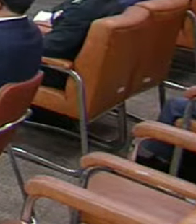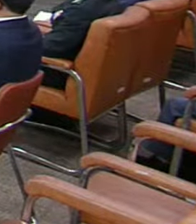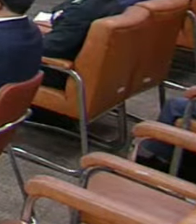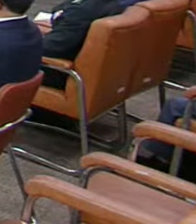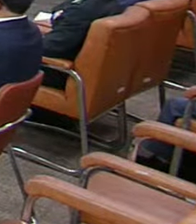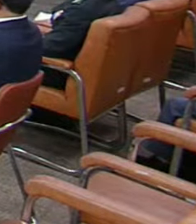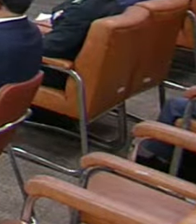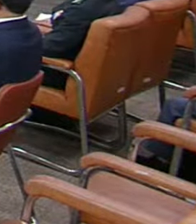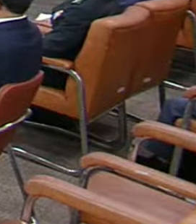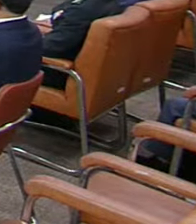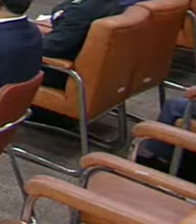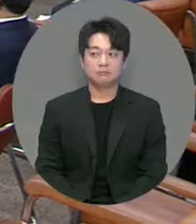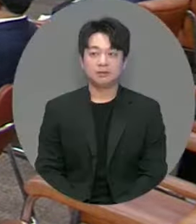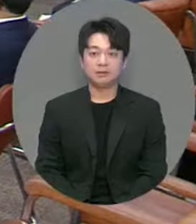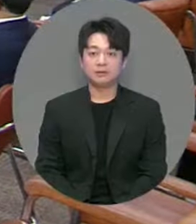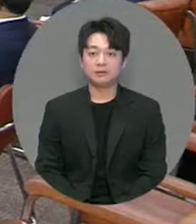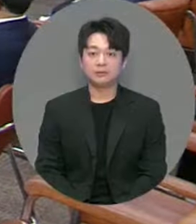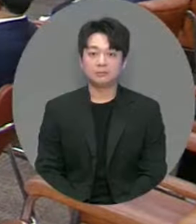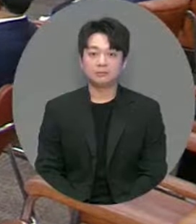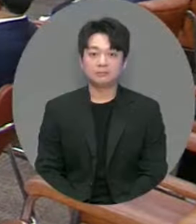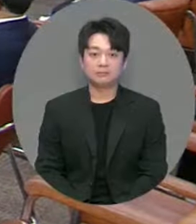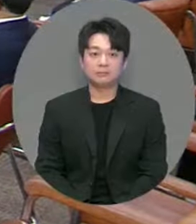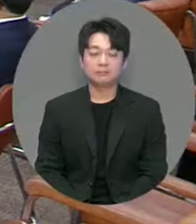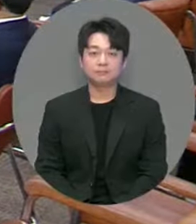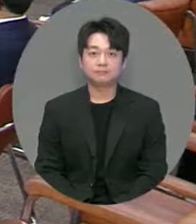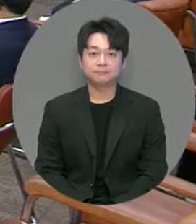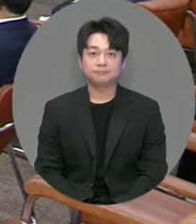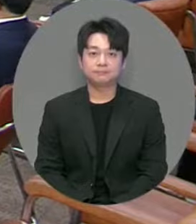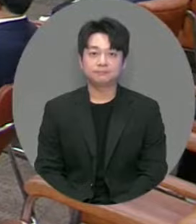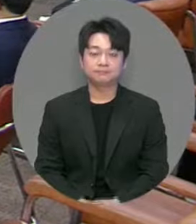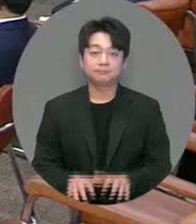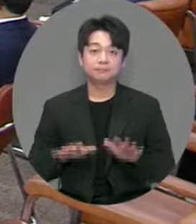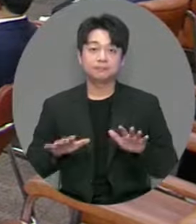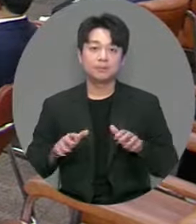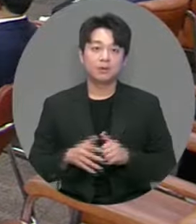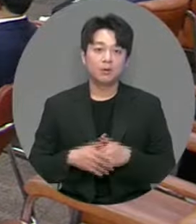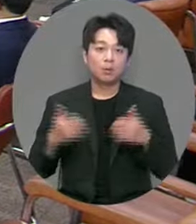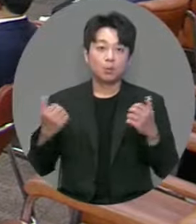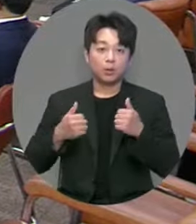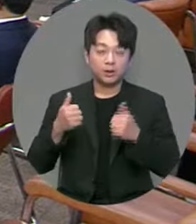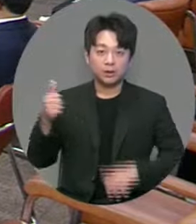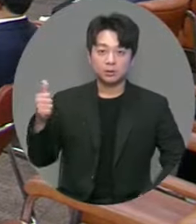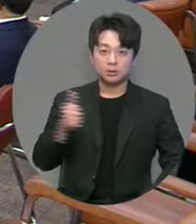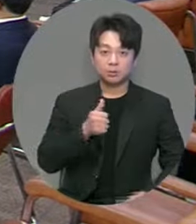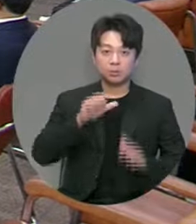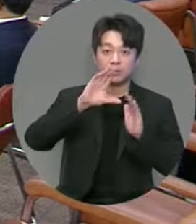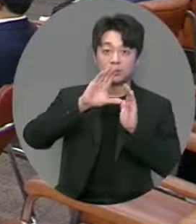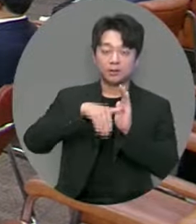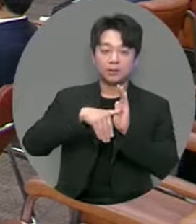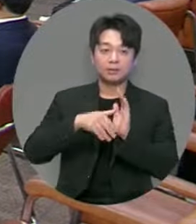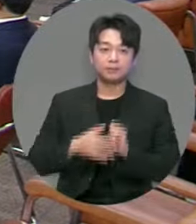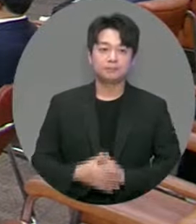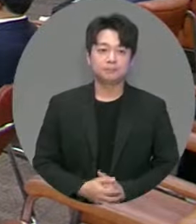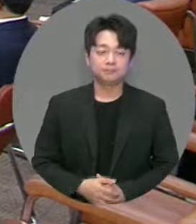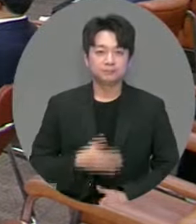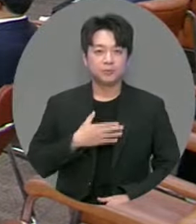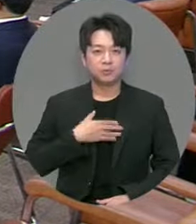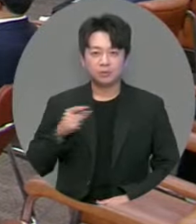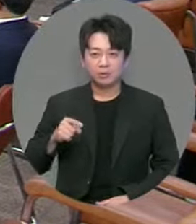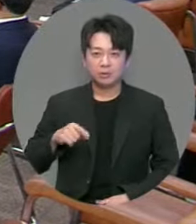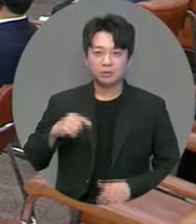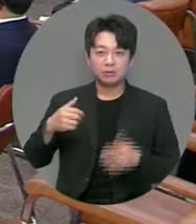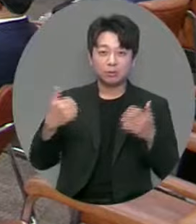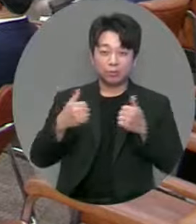아까 저도 위원장실에서 나오면서 이 회의장까지 오는데 앞을 가로막아서